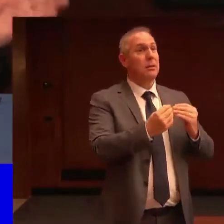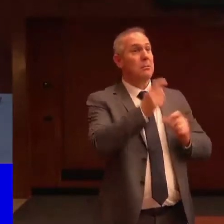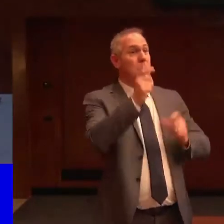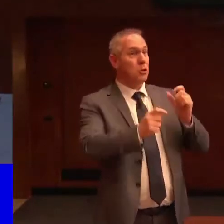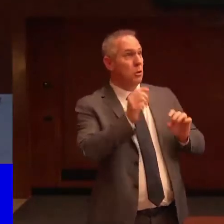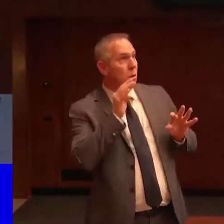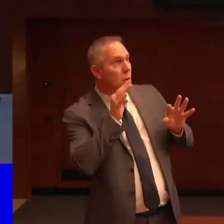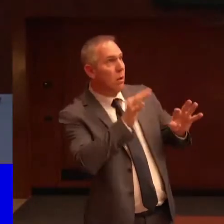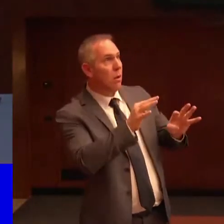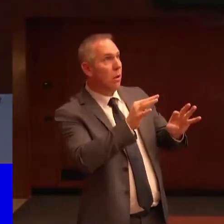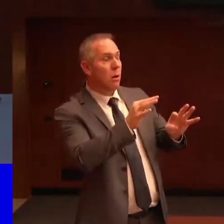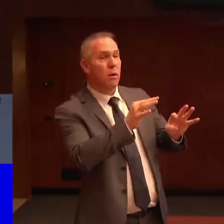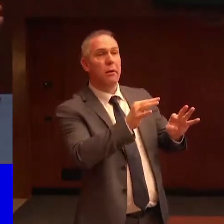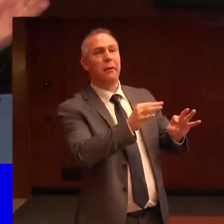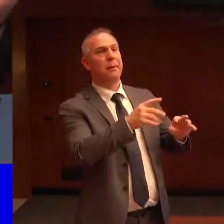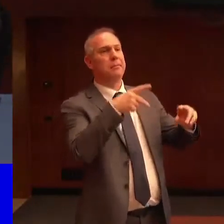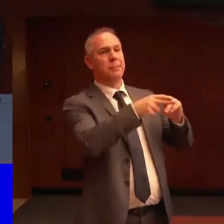anticipato censura.